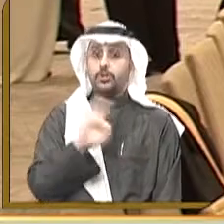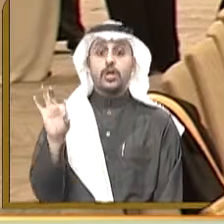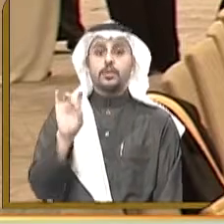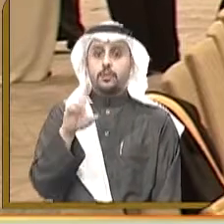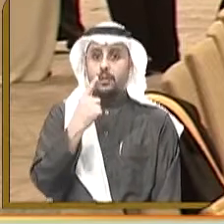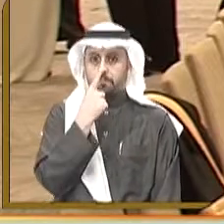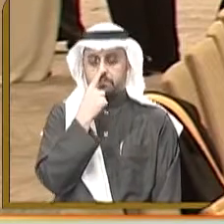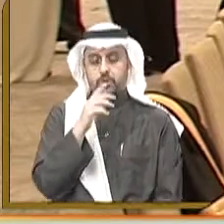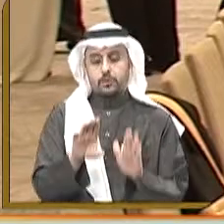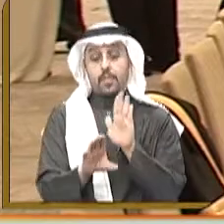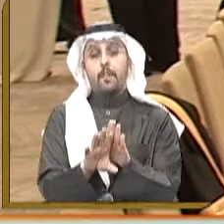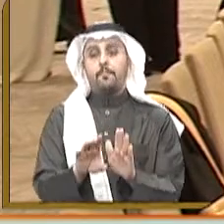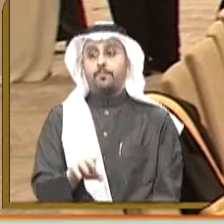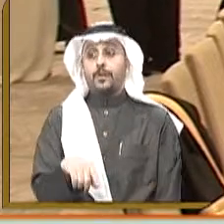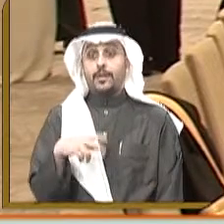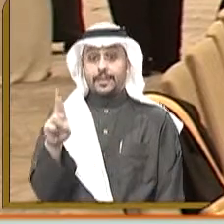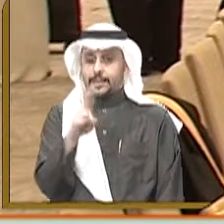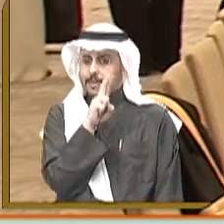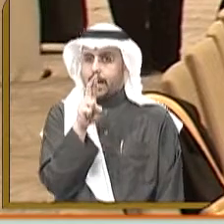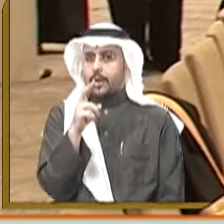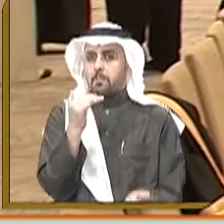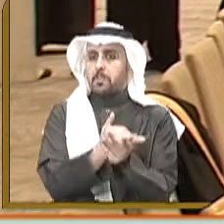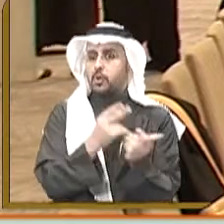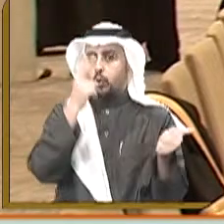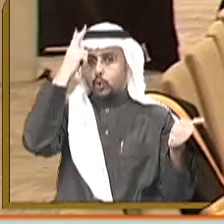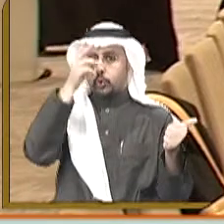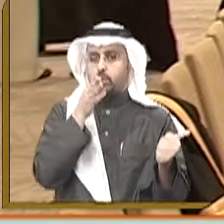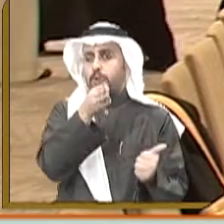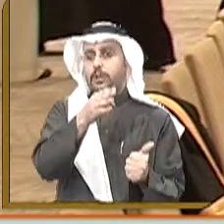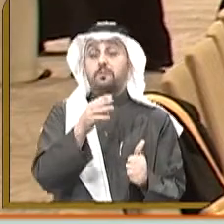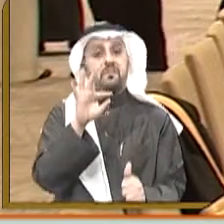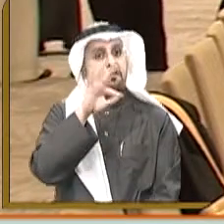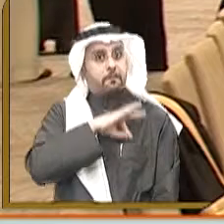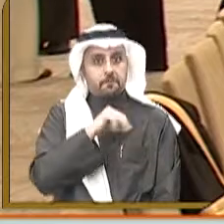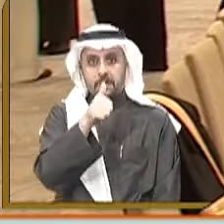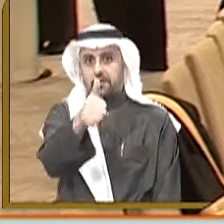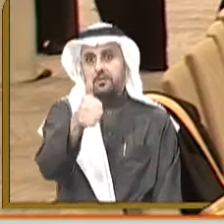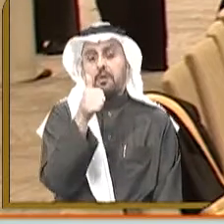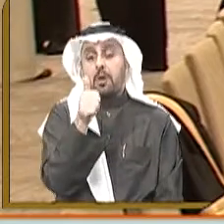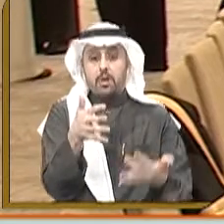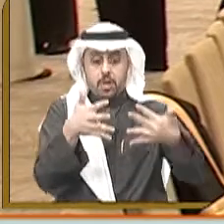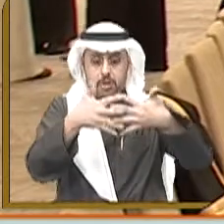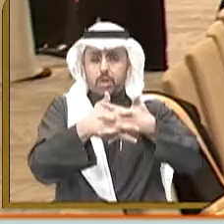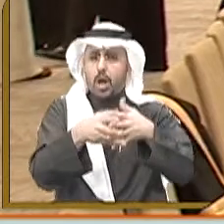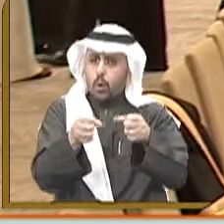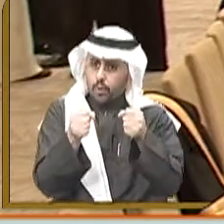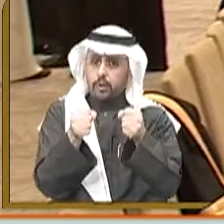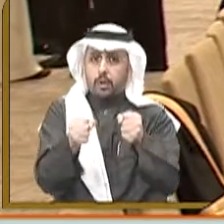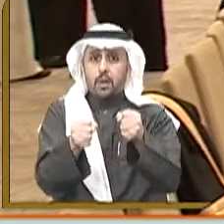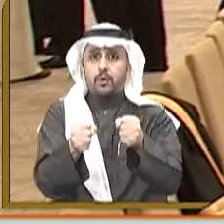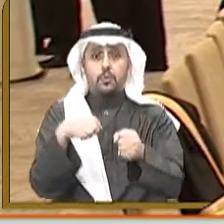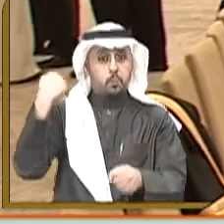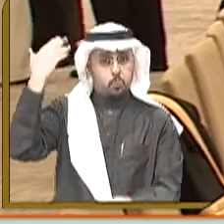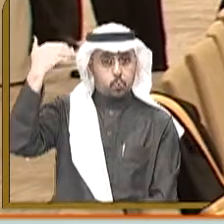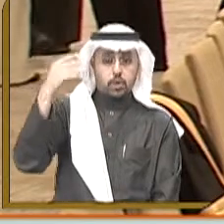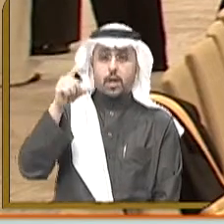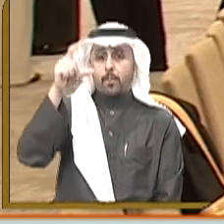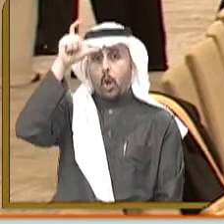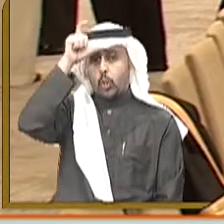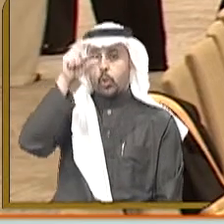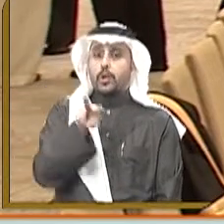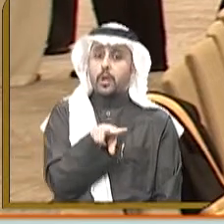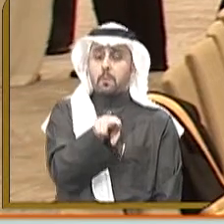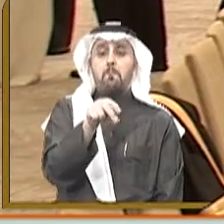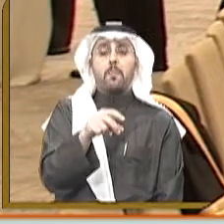المهمة لمعالي وزير الحج والعمرة لتركيا بحسب المراقبين هنا تبشر بتعاون أقوى وأكثر تنوعا بين البلدين